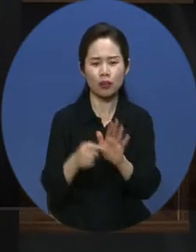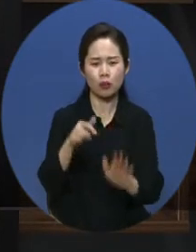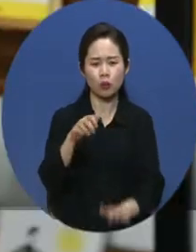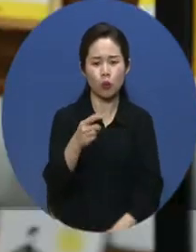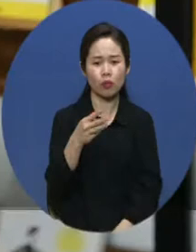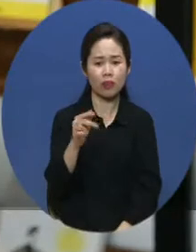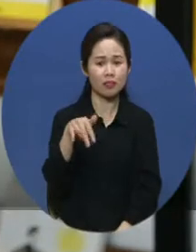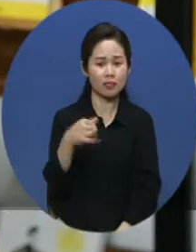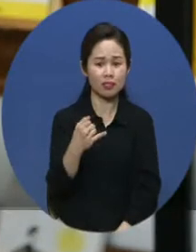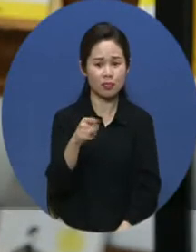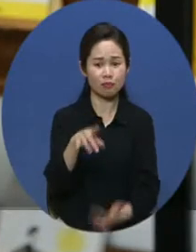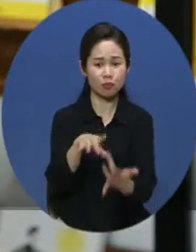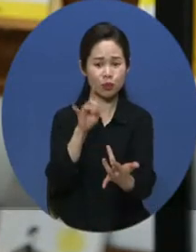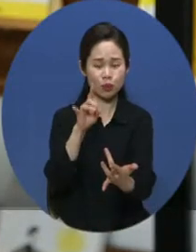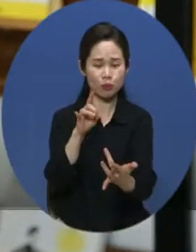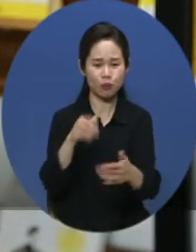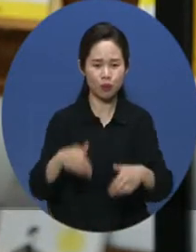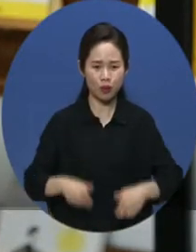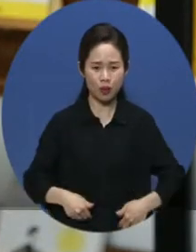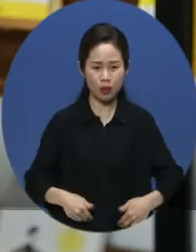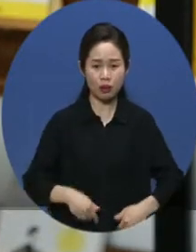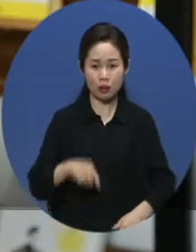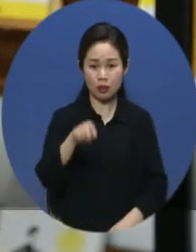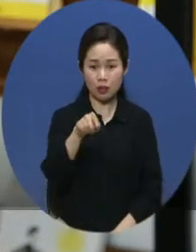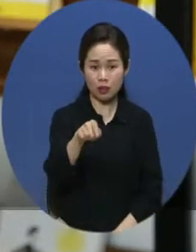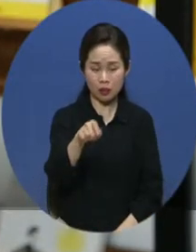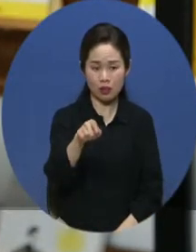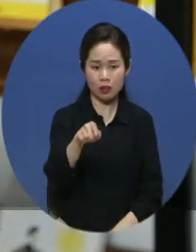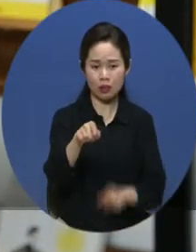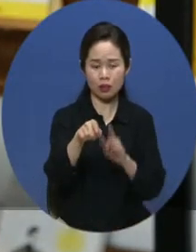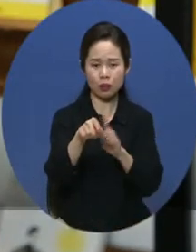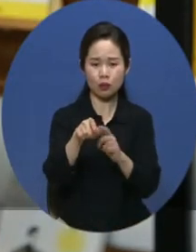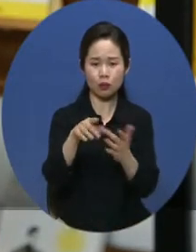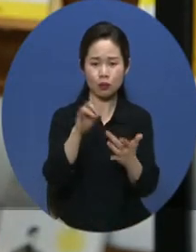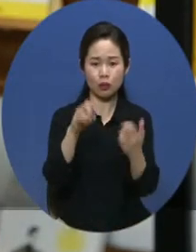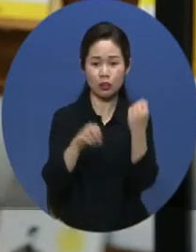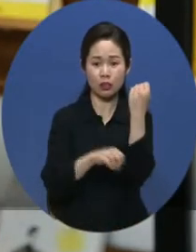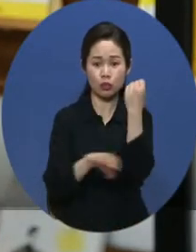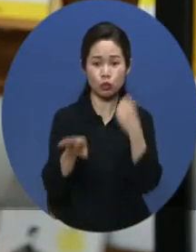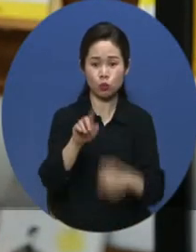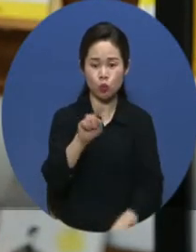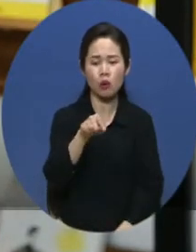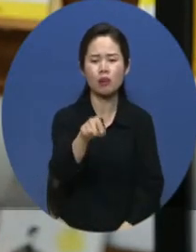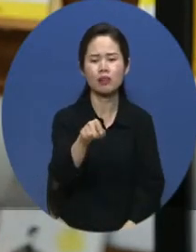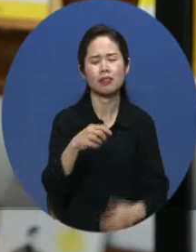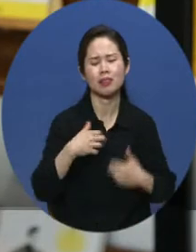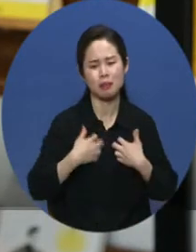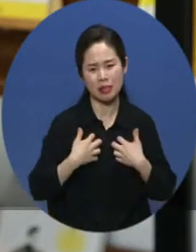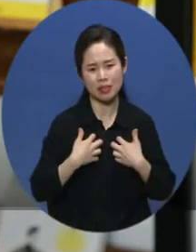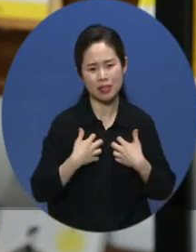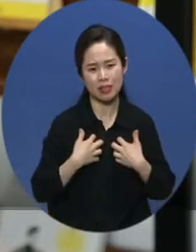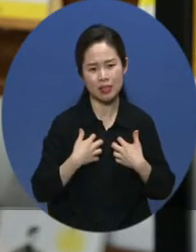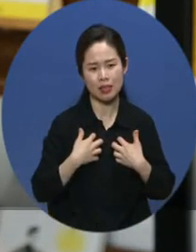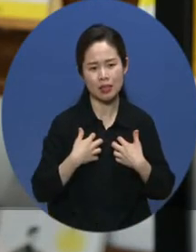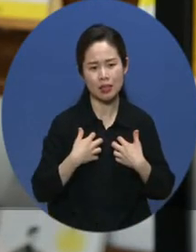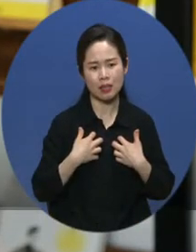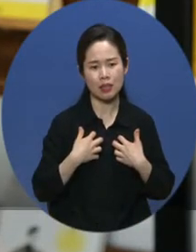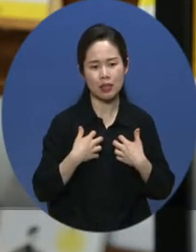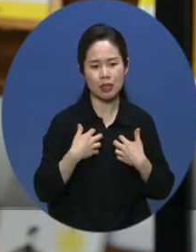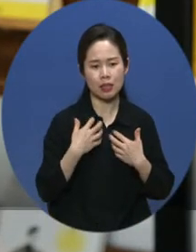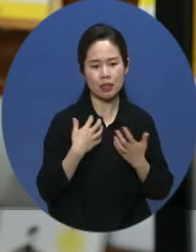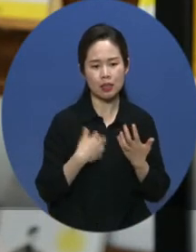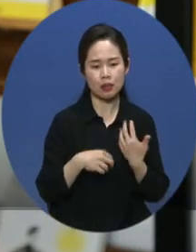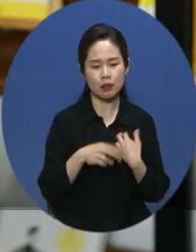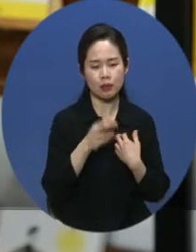우선이고요. 그 컨텐츠를 구성하는 기준에는 우선 재미가 있는지 정말 재미없는 글을